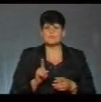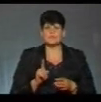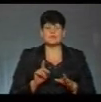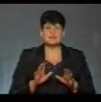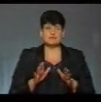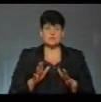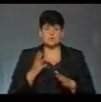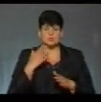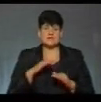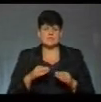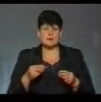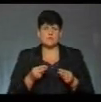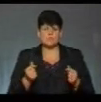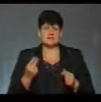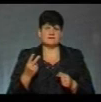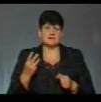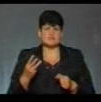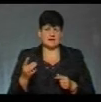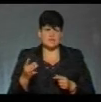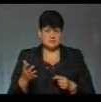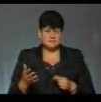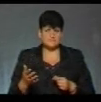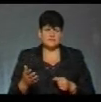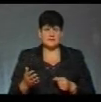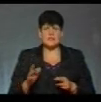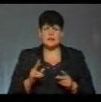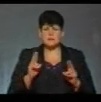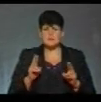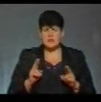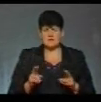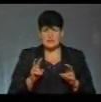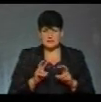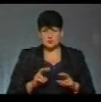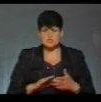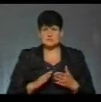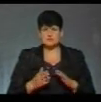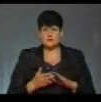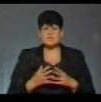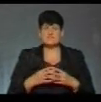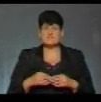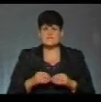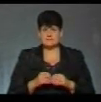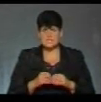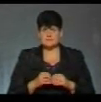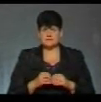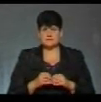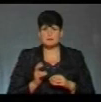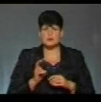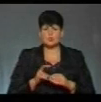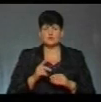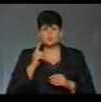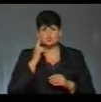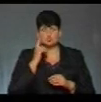коли діти пропадають і 2 рази, і 3 рази, як правило, аналізуючи ситуацію у даній сім'ї, приходиш до думки,